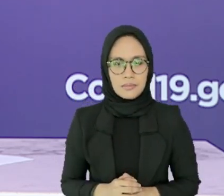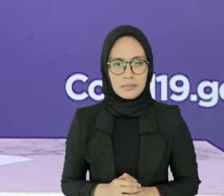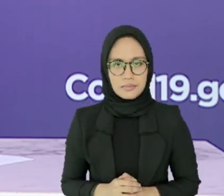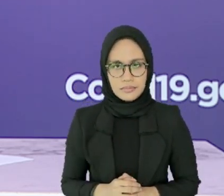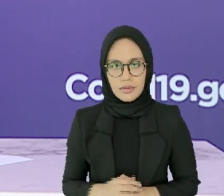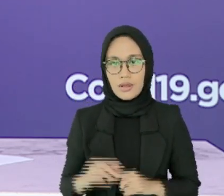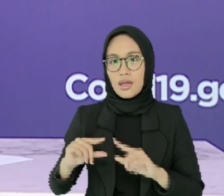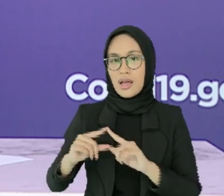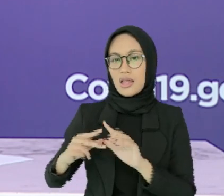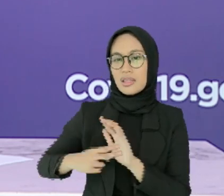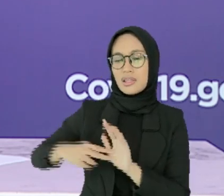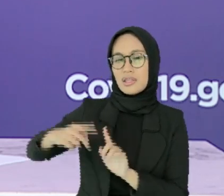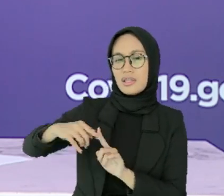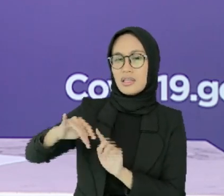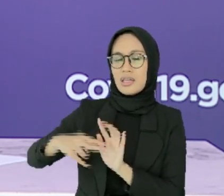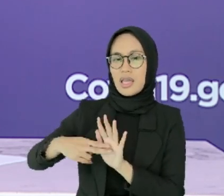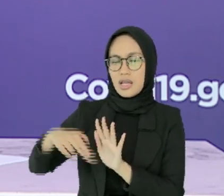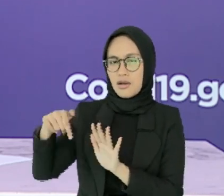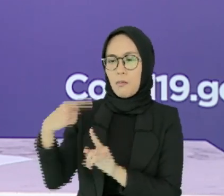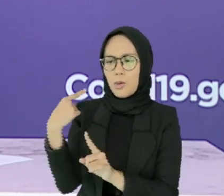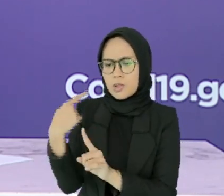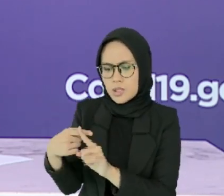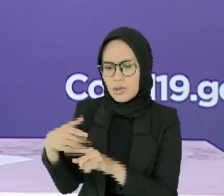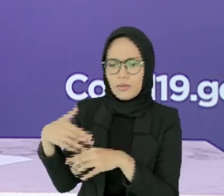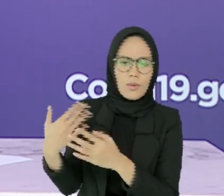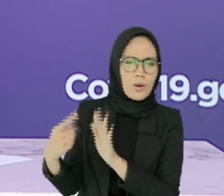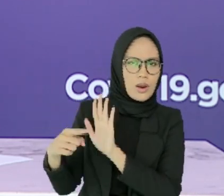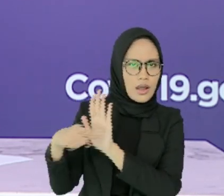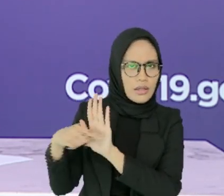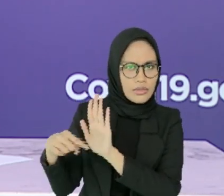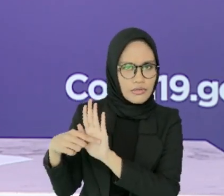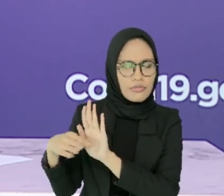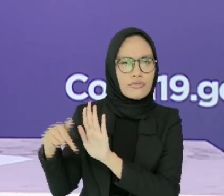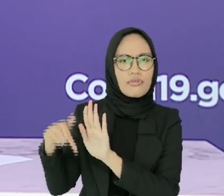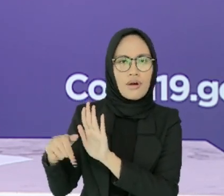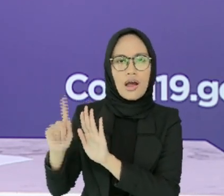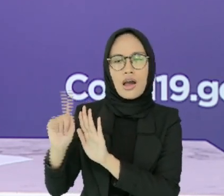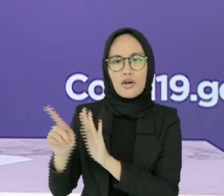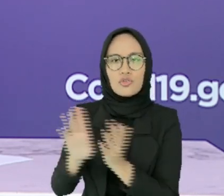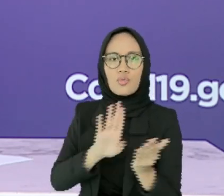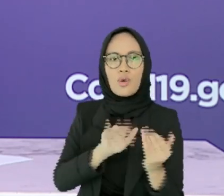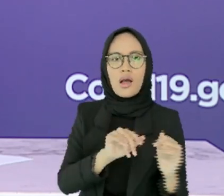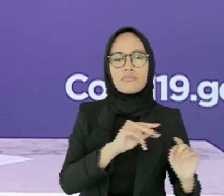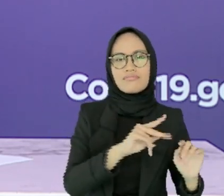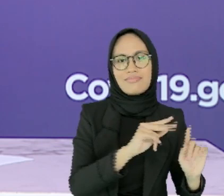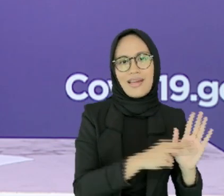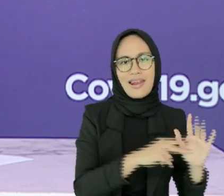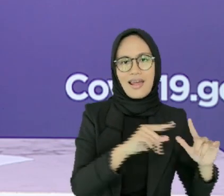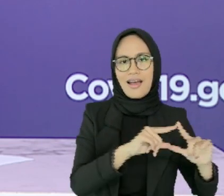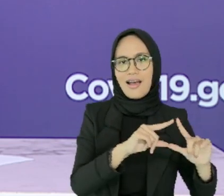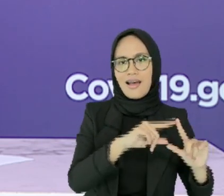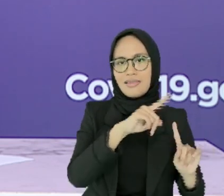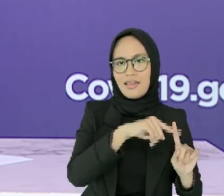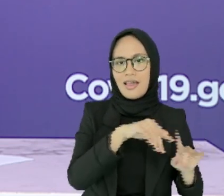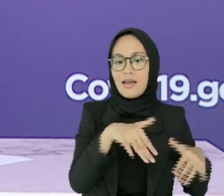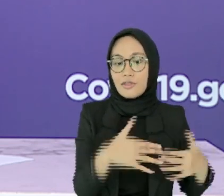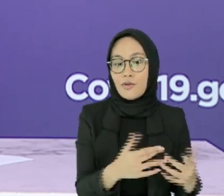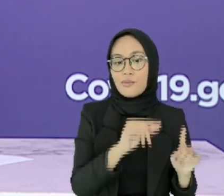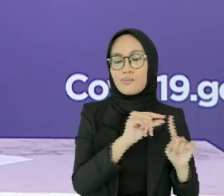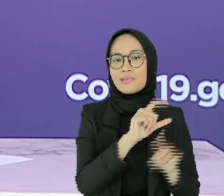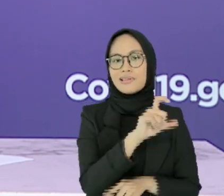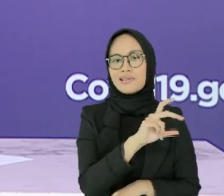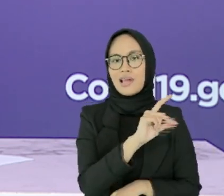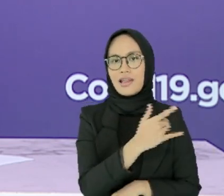positif dan negatif tetap perlu dikonfirmasi ulang dengan tes deteksi Nate jika tersedia agar hasilnya